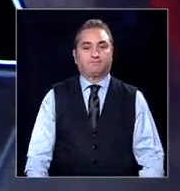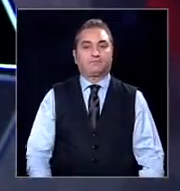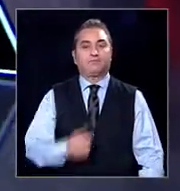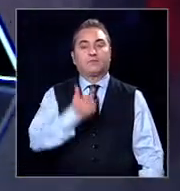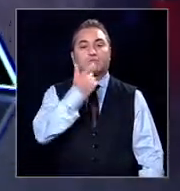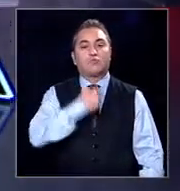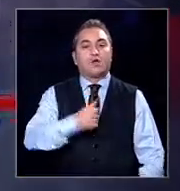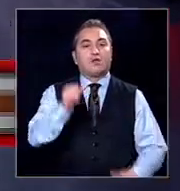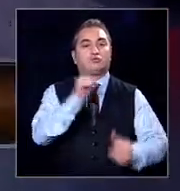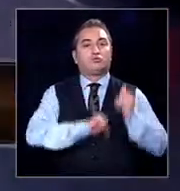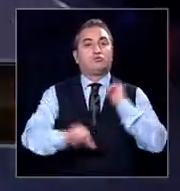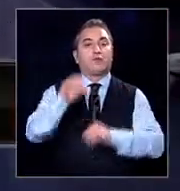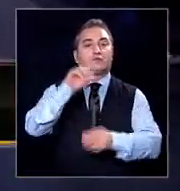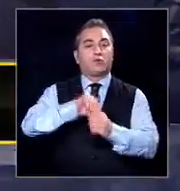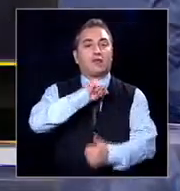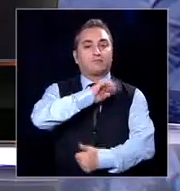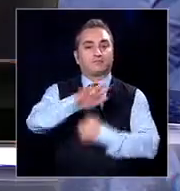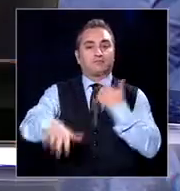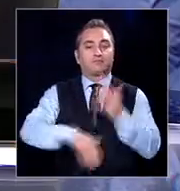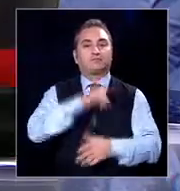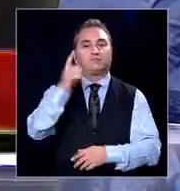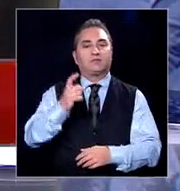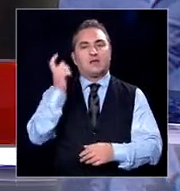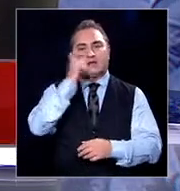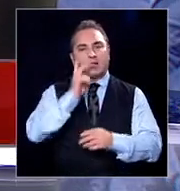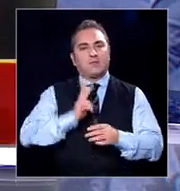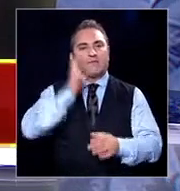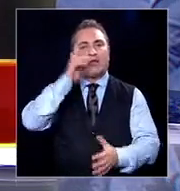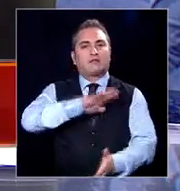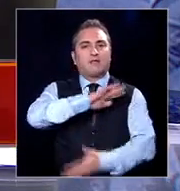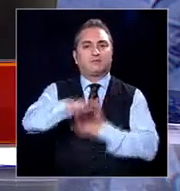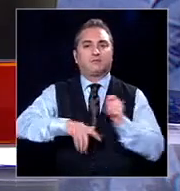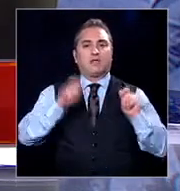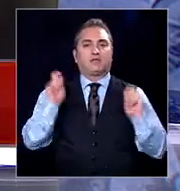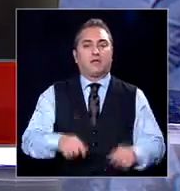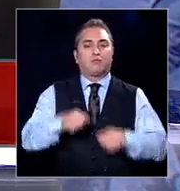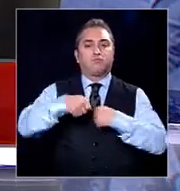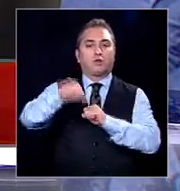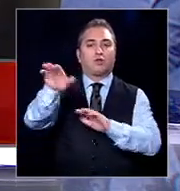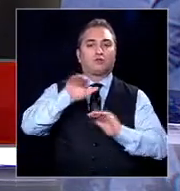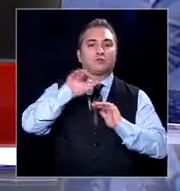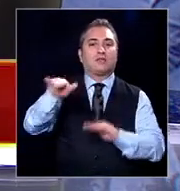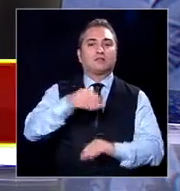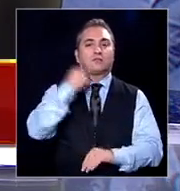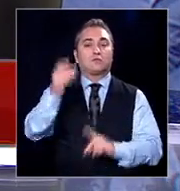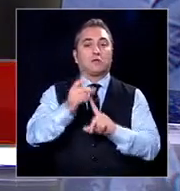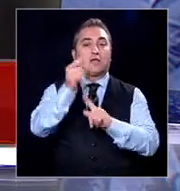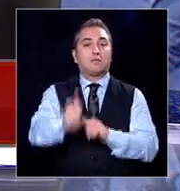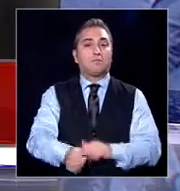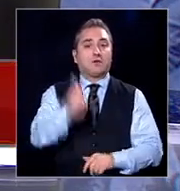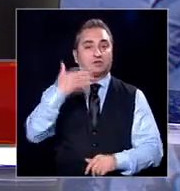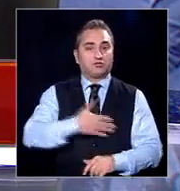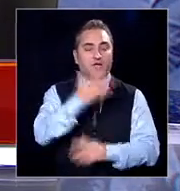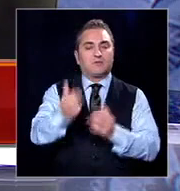Boğaziçi Üniversitesi'nde yaşananlar için vandallık dedi. Protestoculara destek veren CHP İstanbul İl Başkanı'na sert